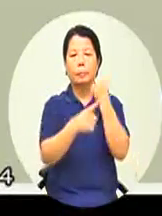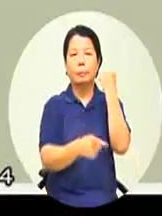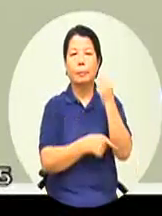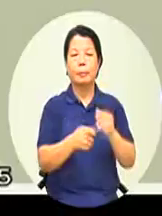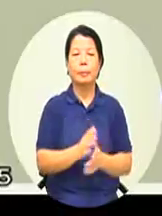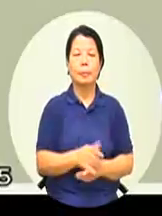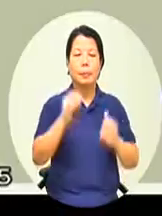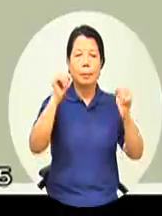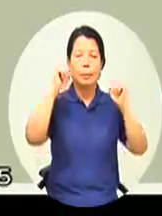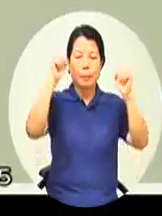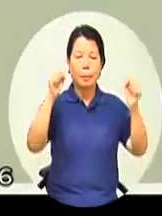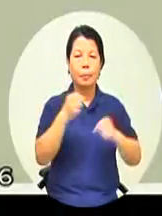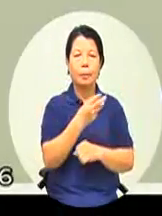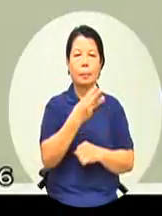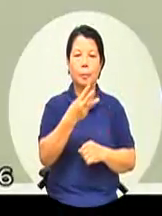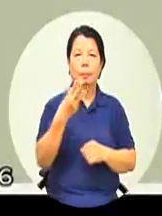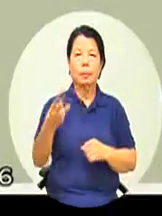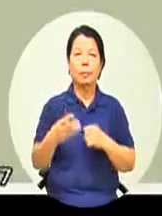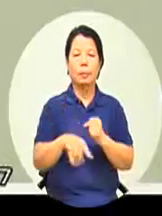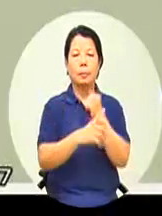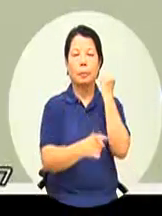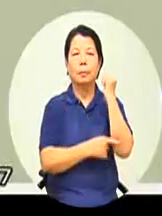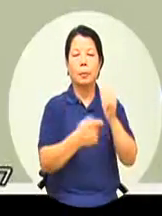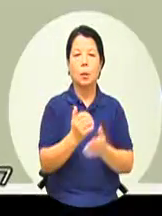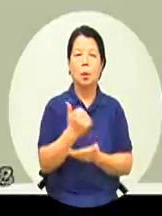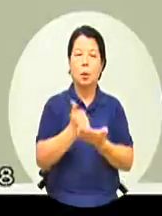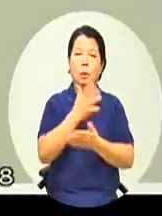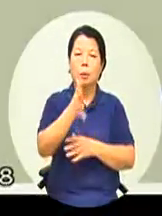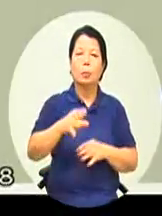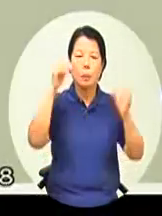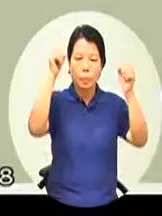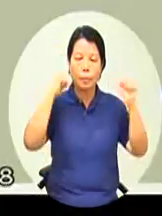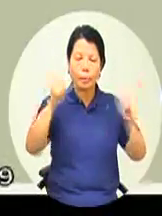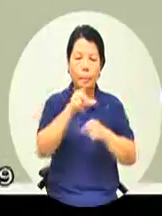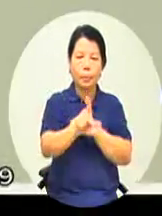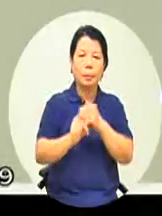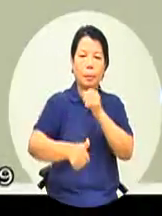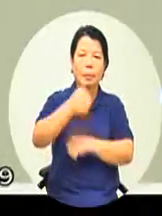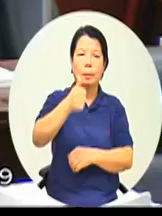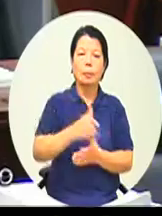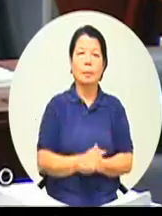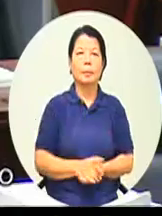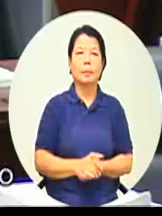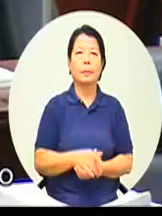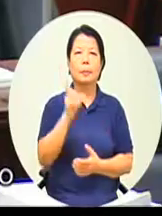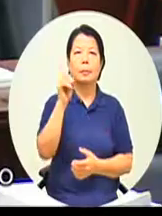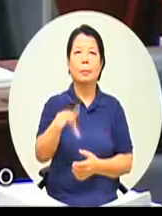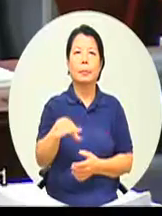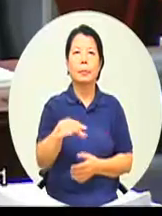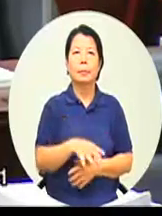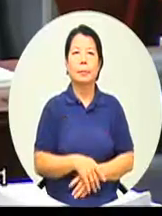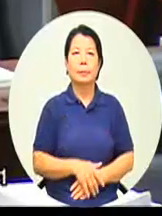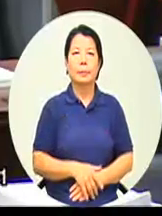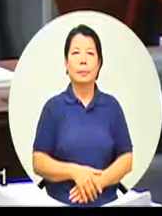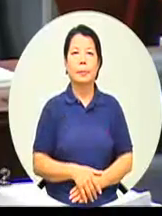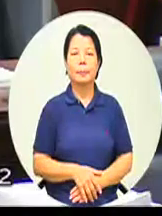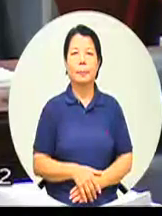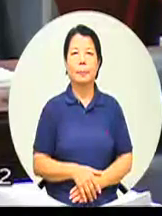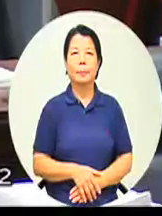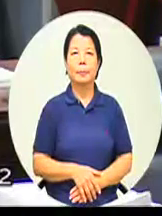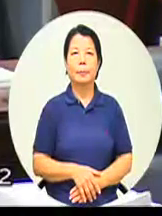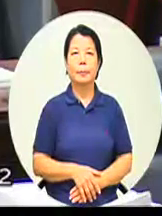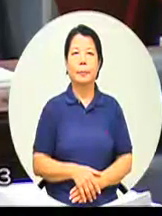伫遮运动333法则吼，我要请教咱的体健科长吼，来，体健科长伫对，体健科长，确